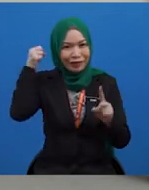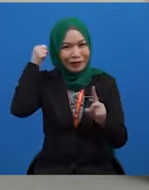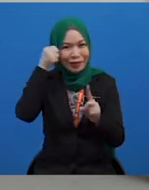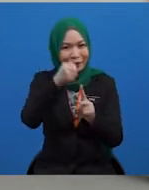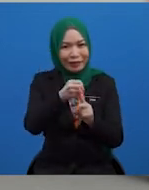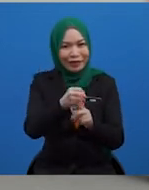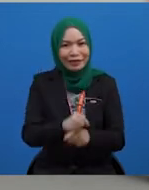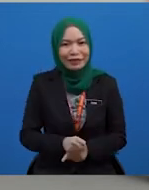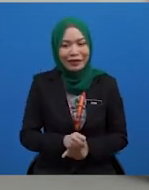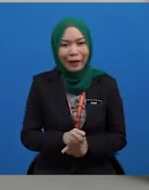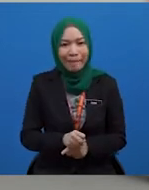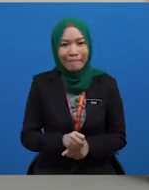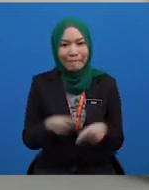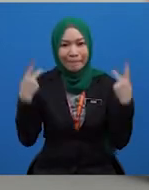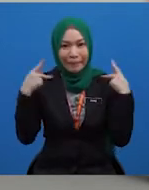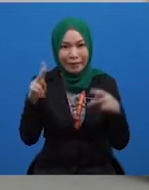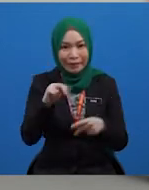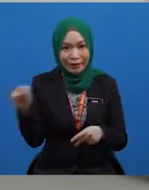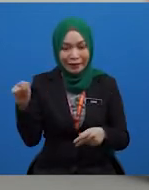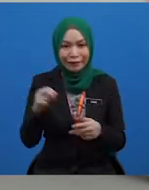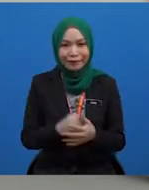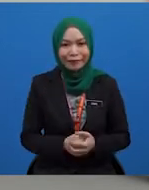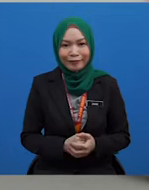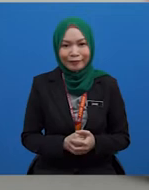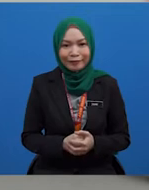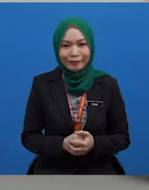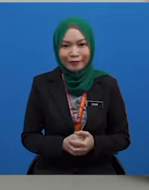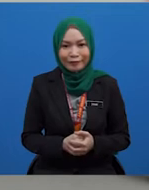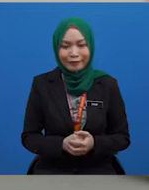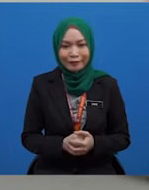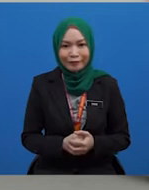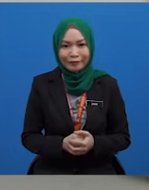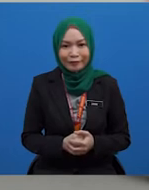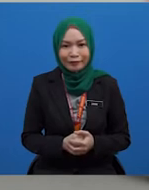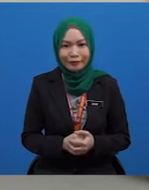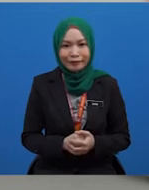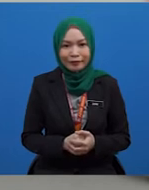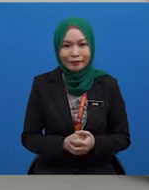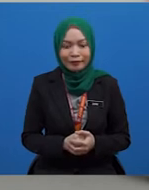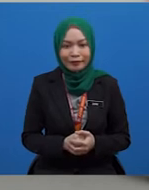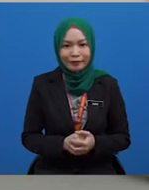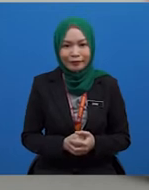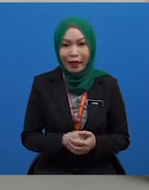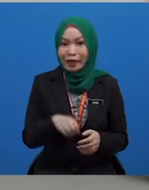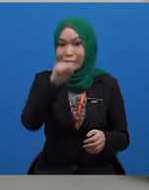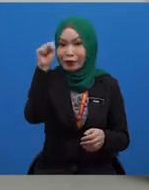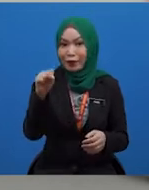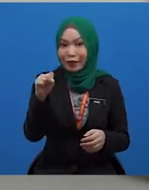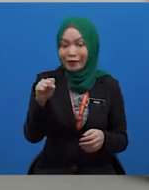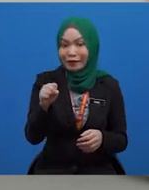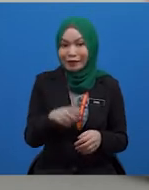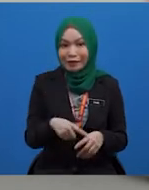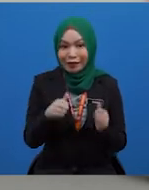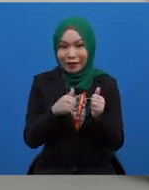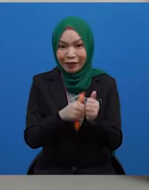pasaran. Jadi, pelajar kena perlu arif dan peka. Soalan juga boleh ditanya dari segi definisi, dari segi konsep dan